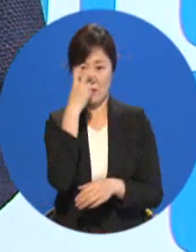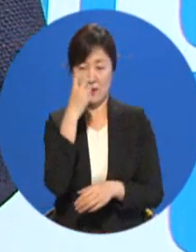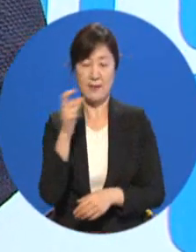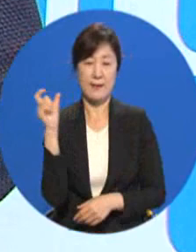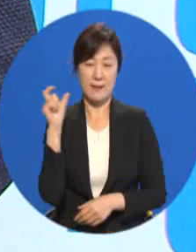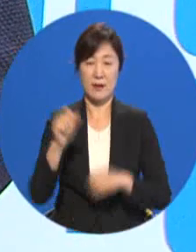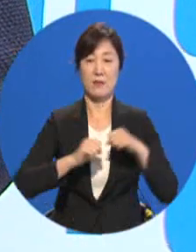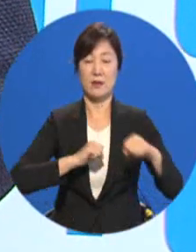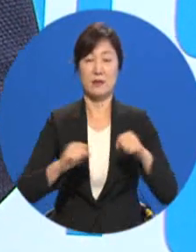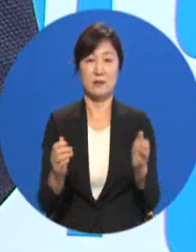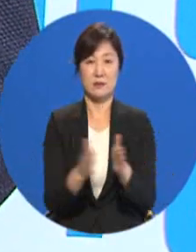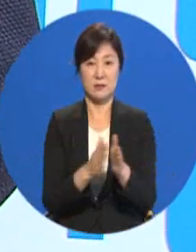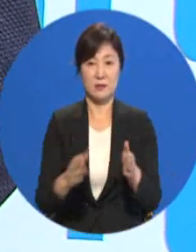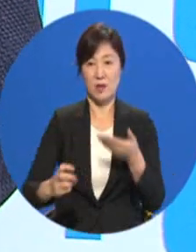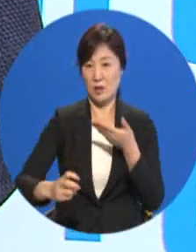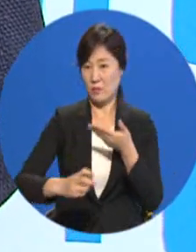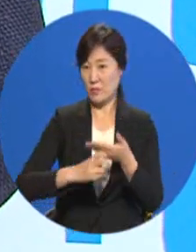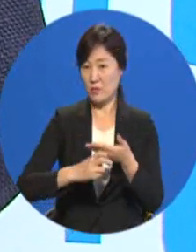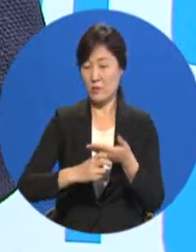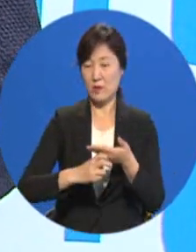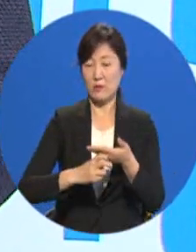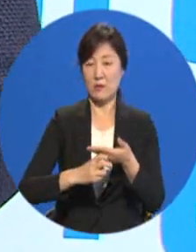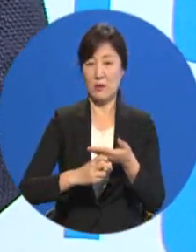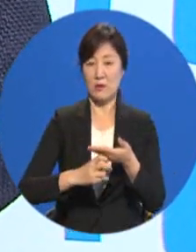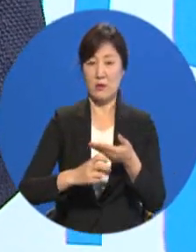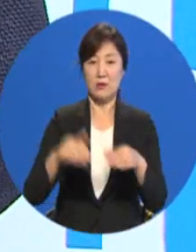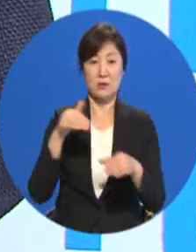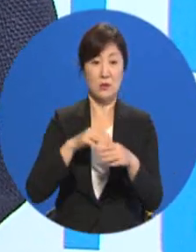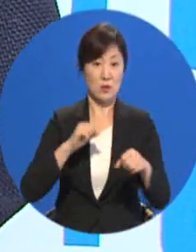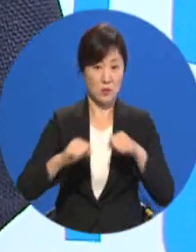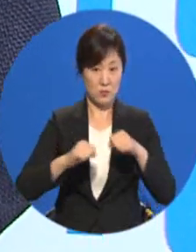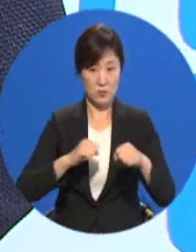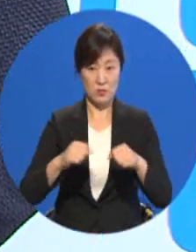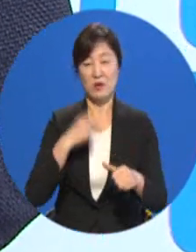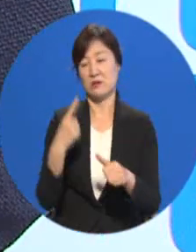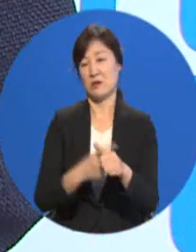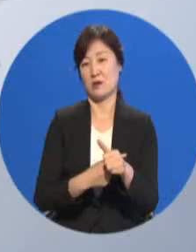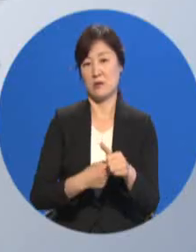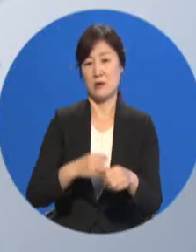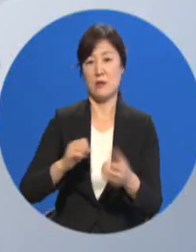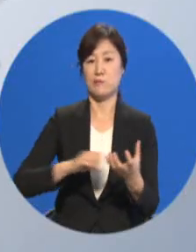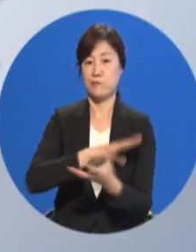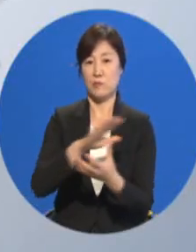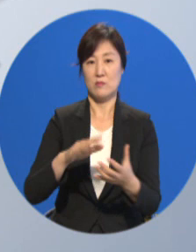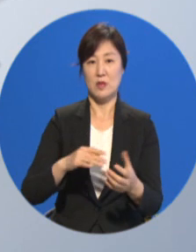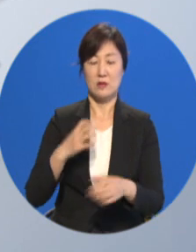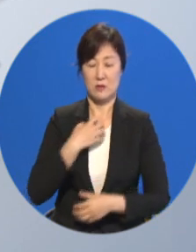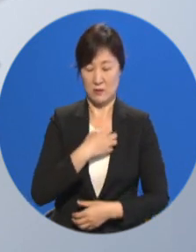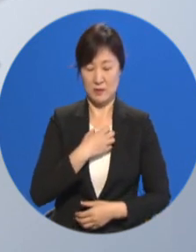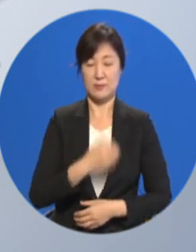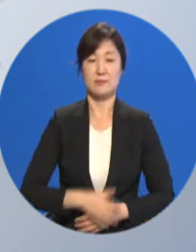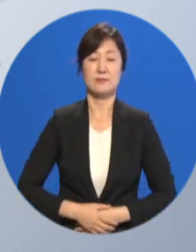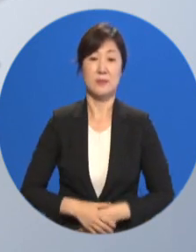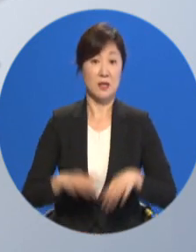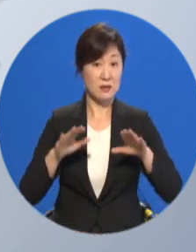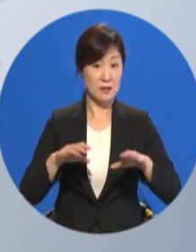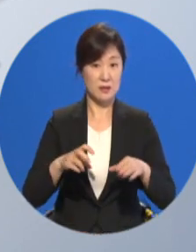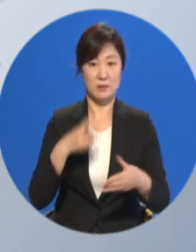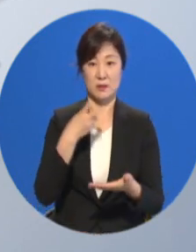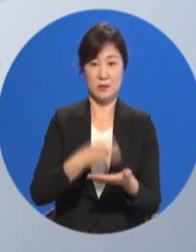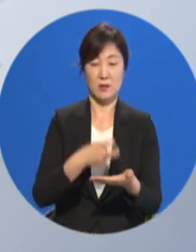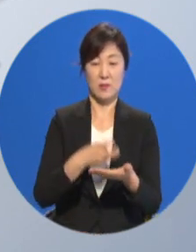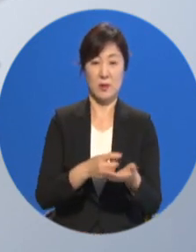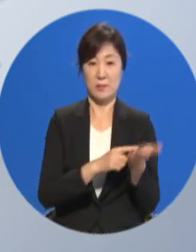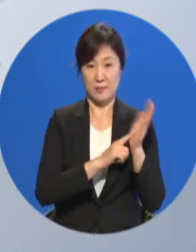틈타 선거운동이 과열될 경우 자칫 홍탁 싼걸 향상으로 이어질 수 있기 때문입니다 현행 공직선거법에 따르면 기본적인